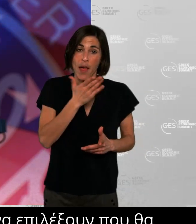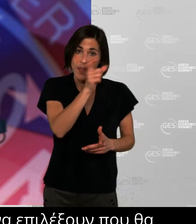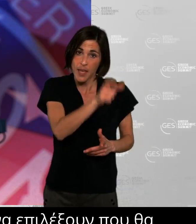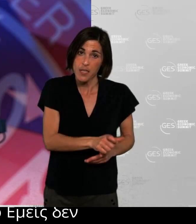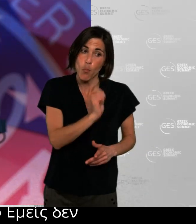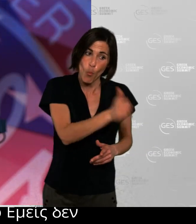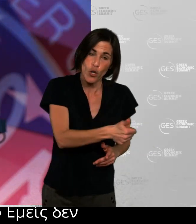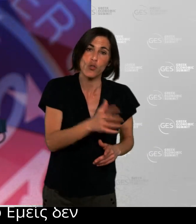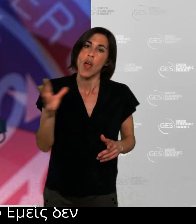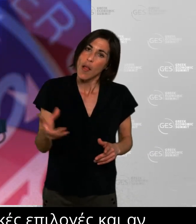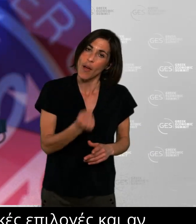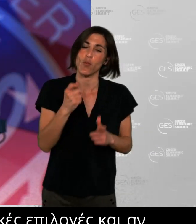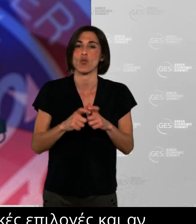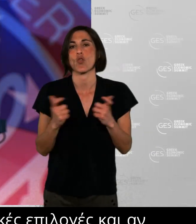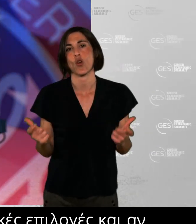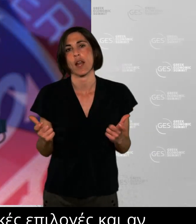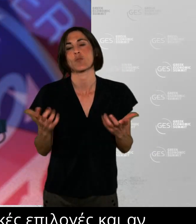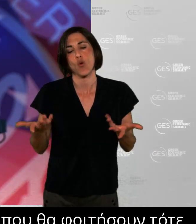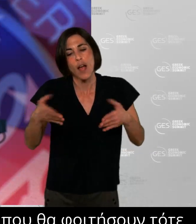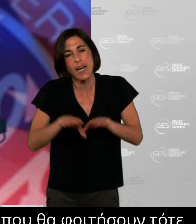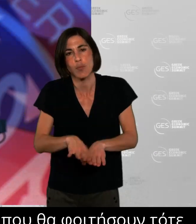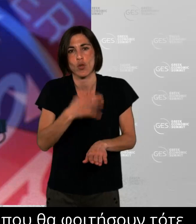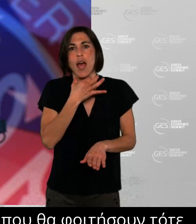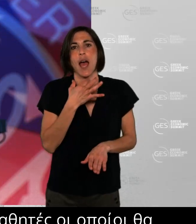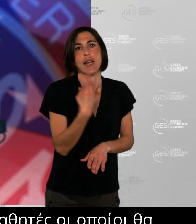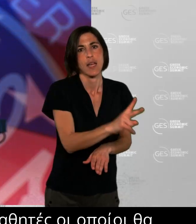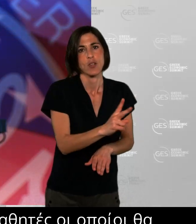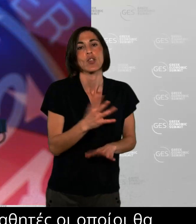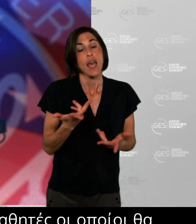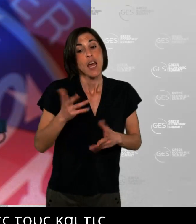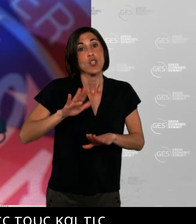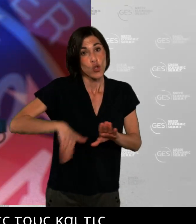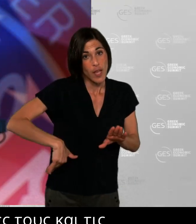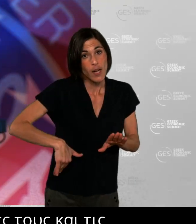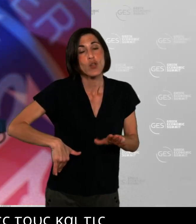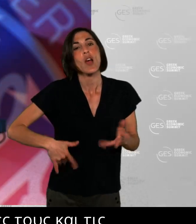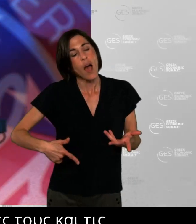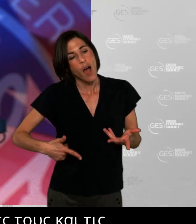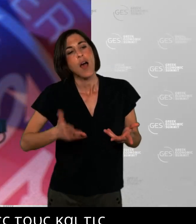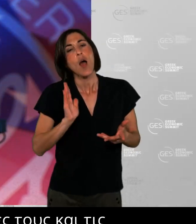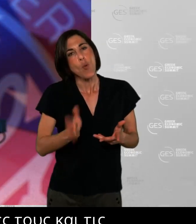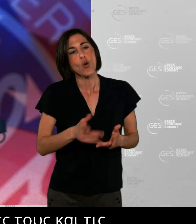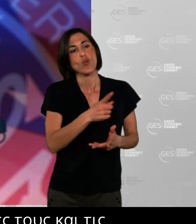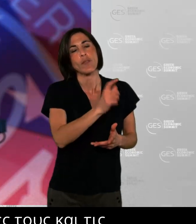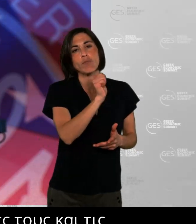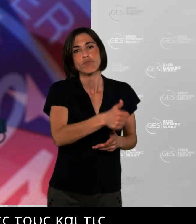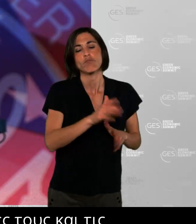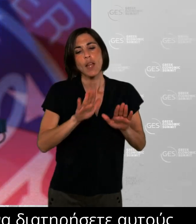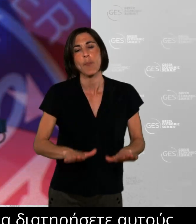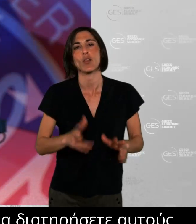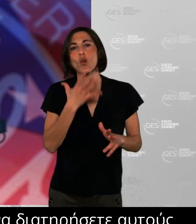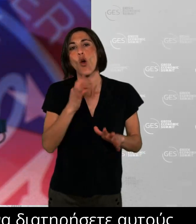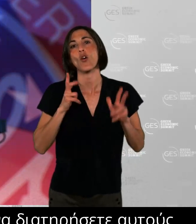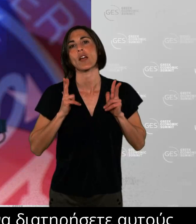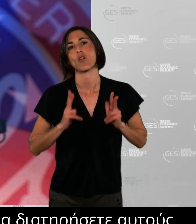retain highly skilled people at the very outset. All of which I think could be done without changing Article 16, which I think is a major challenge.